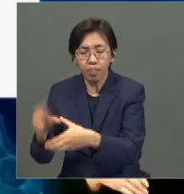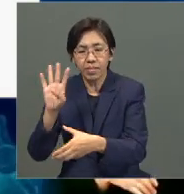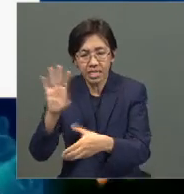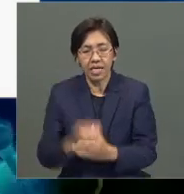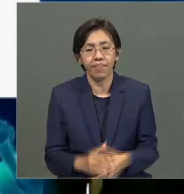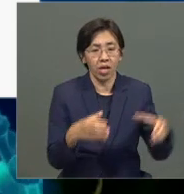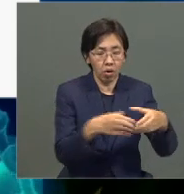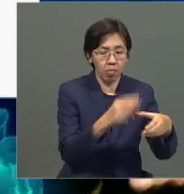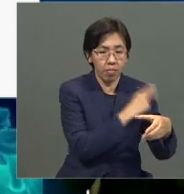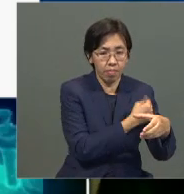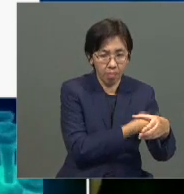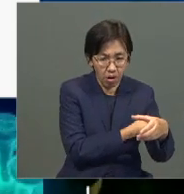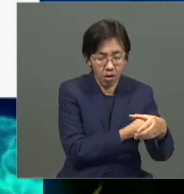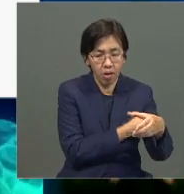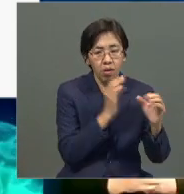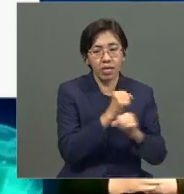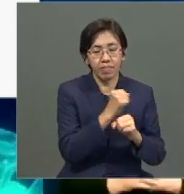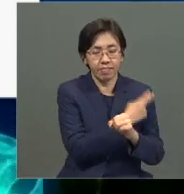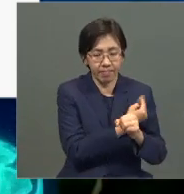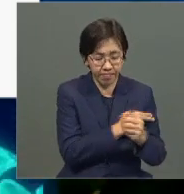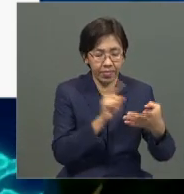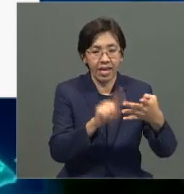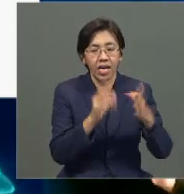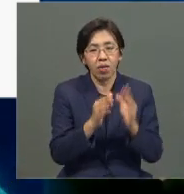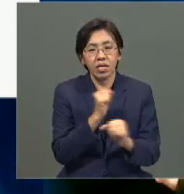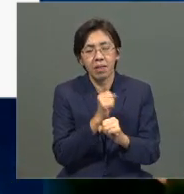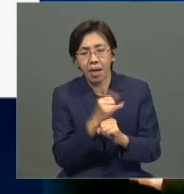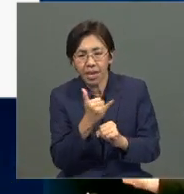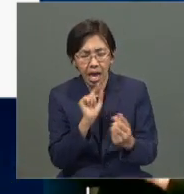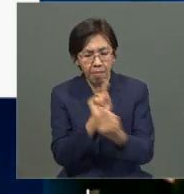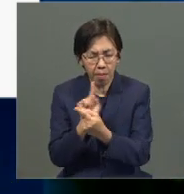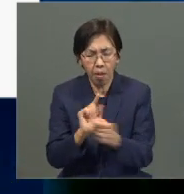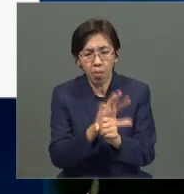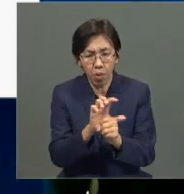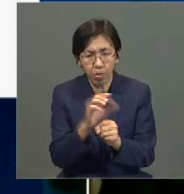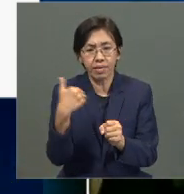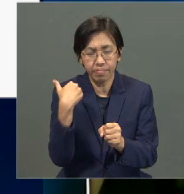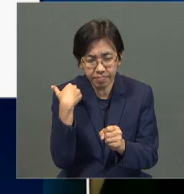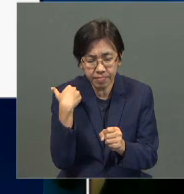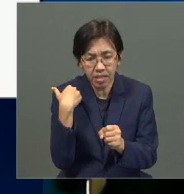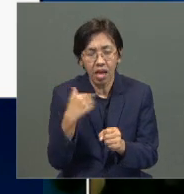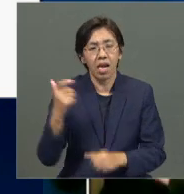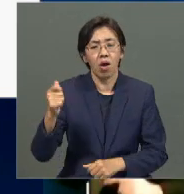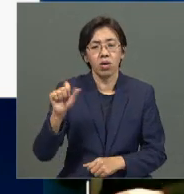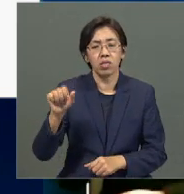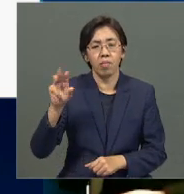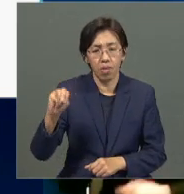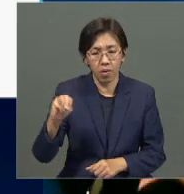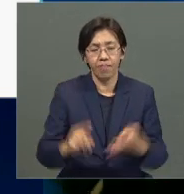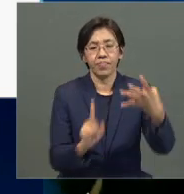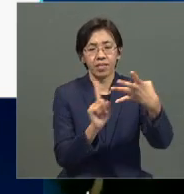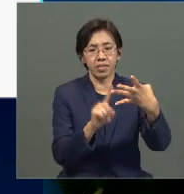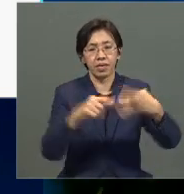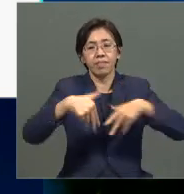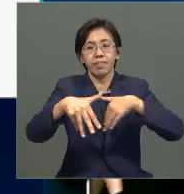บุคลากรทางการแพทย์และสาธารณสุข2บุคลากรเจ้าหน้าที่ที่มีโอกาสสัมผัสกับผู้ป่วยอื่นๆรวมถึงอสม.แล้วก็3ก็คือประ